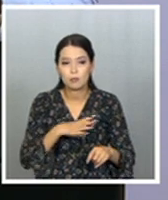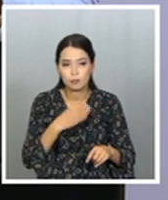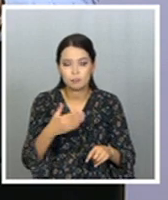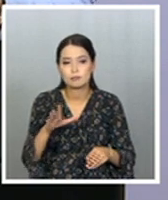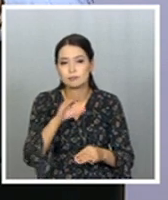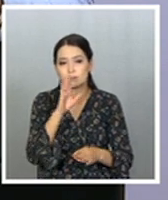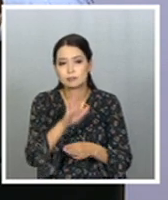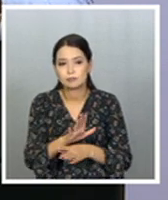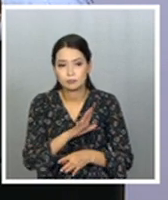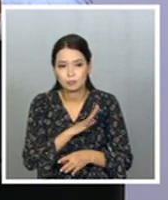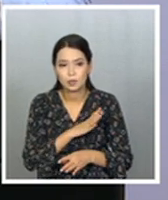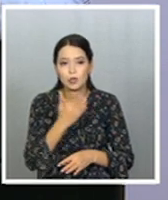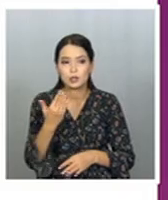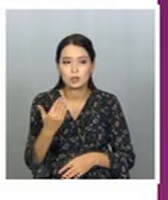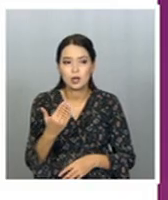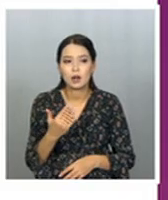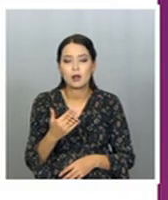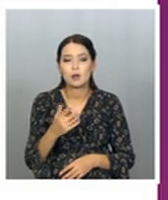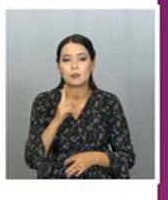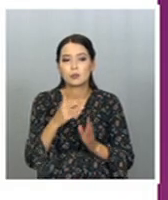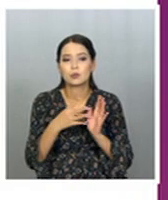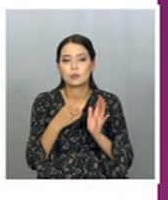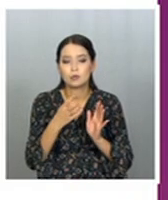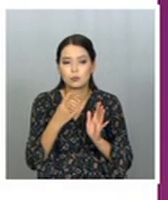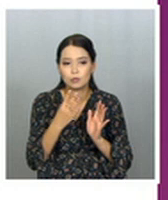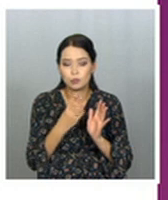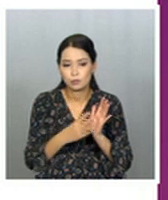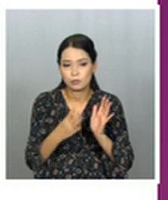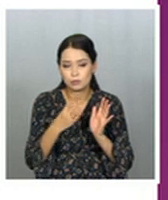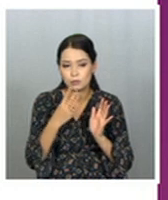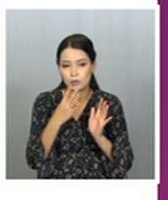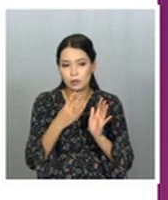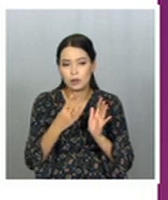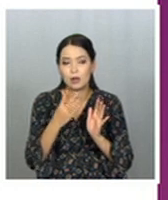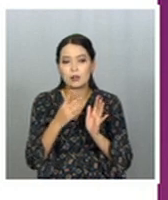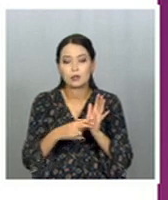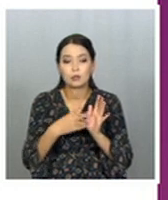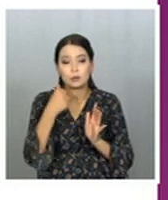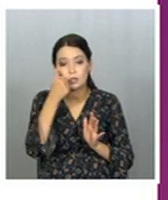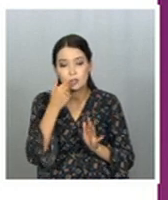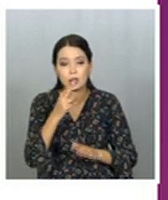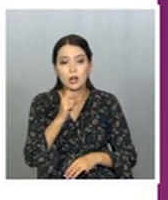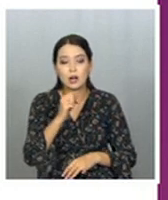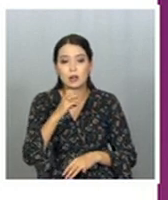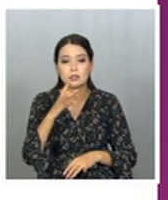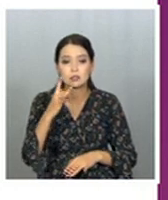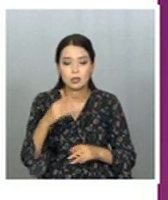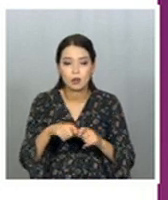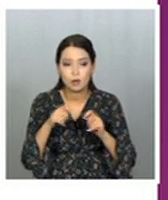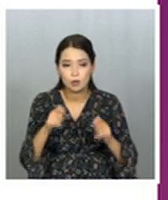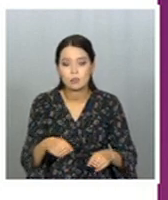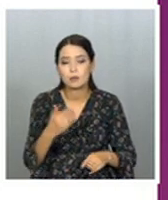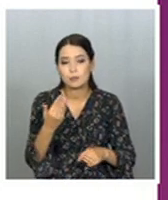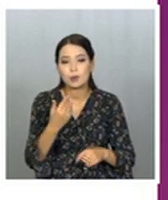шығарды. Қазревком 1919 жылдың шілдесінен Қазақ АКСР құрылғанға дейін 1920